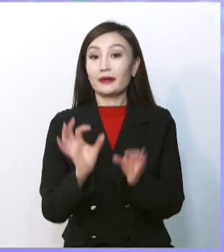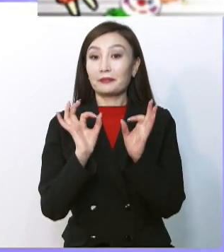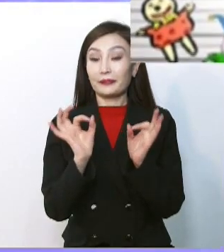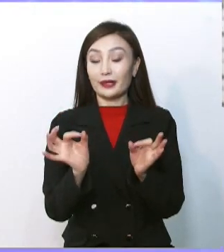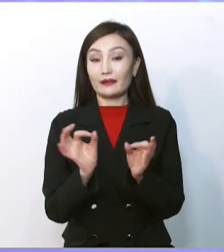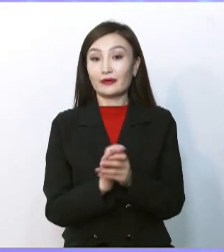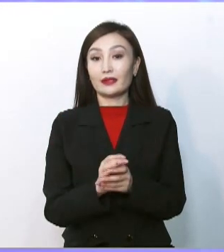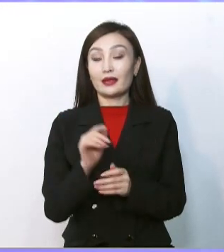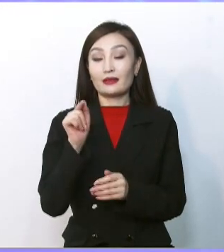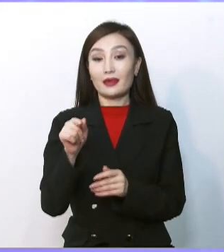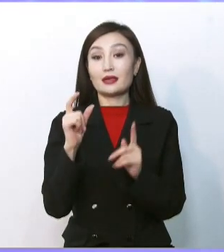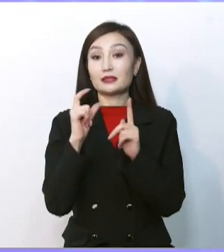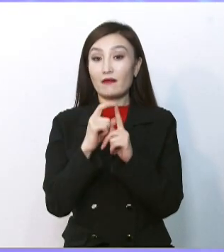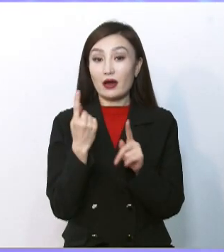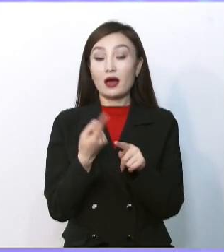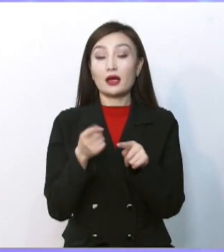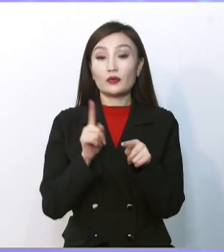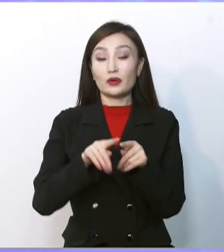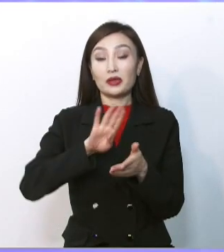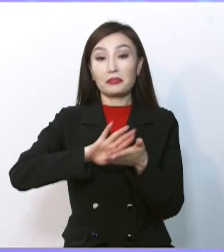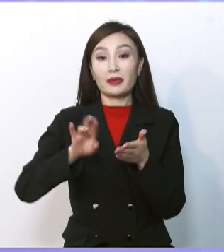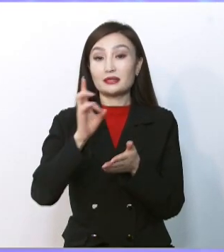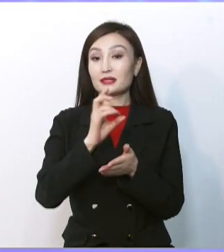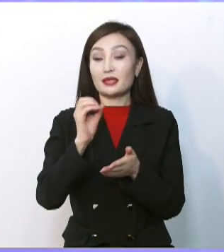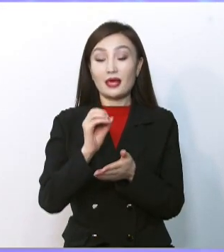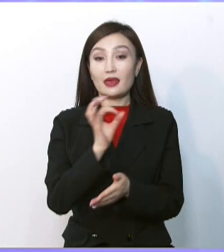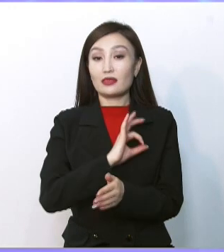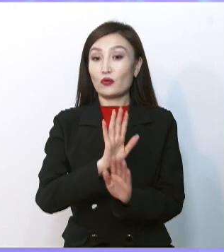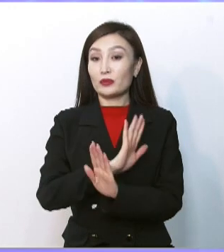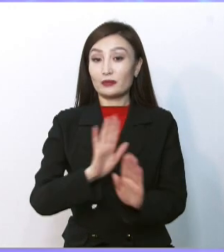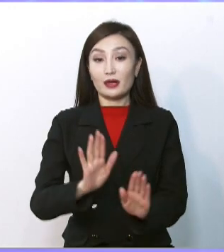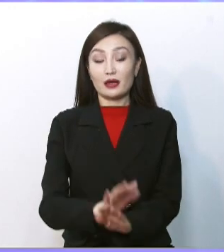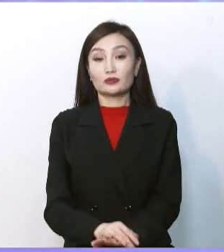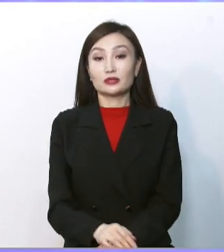Правильно, те слова, которые без «не» не употребляются.